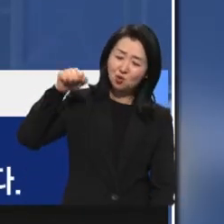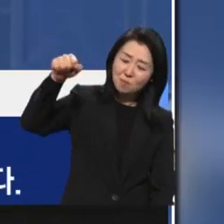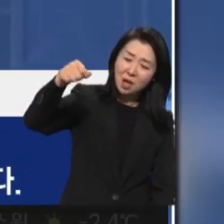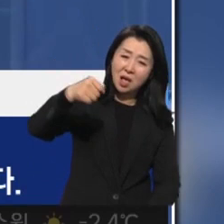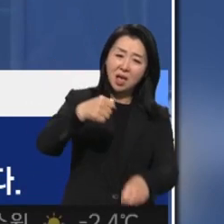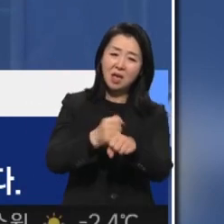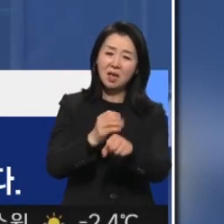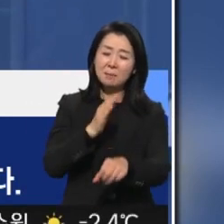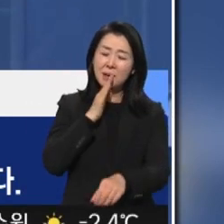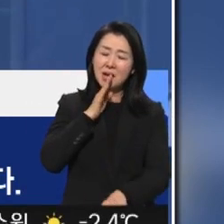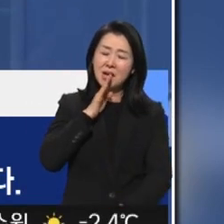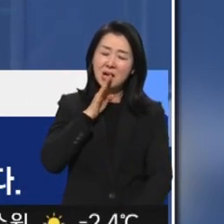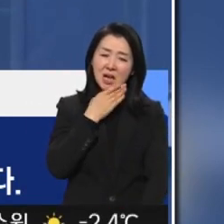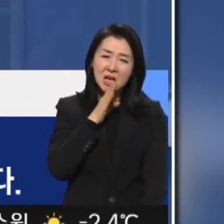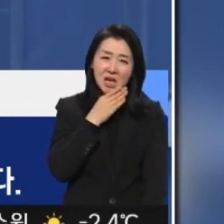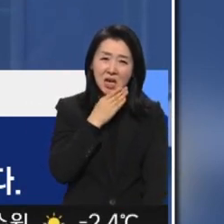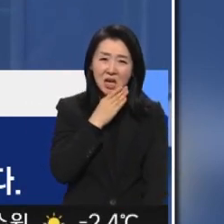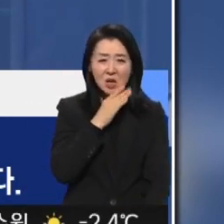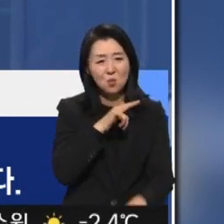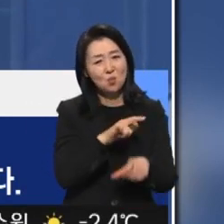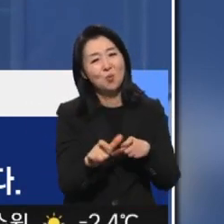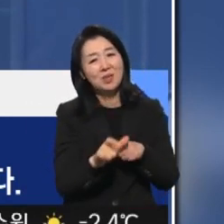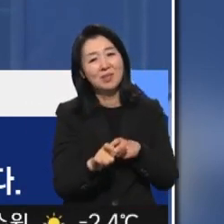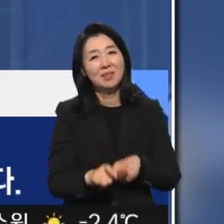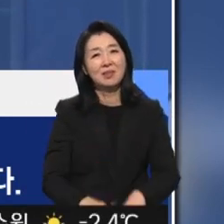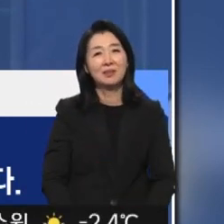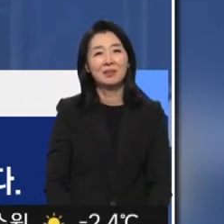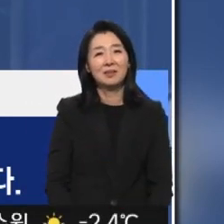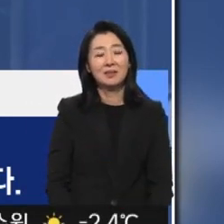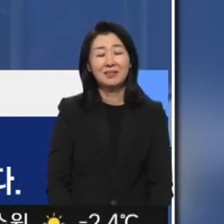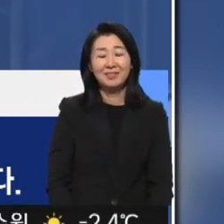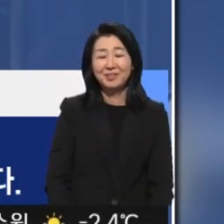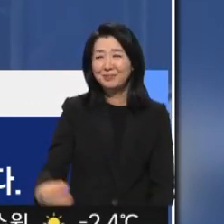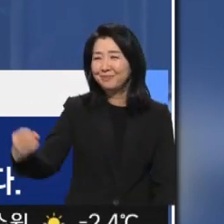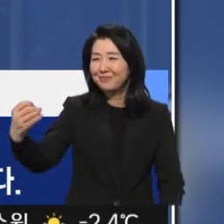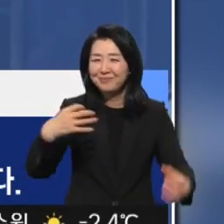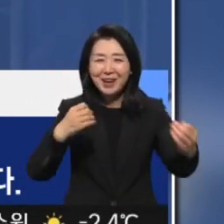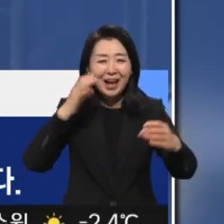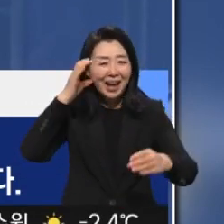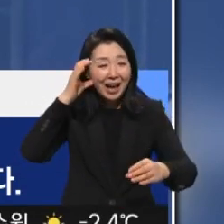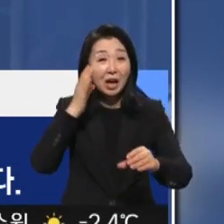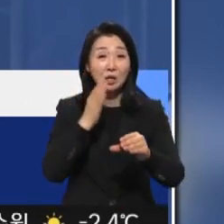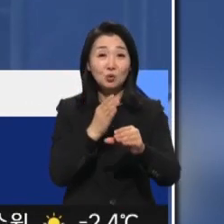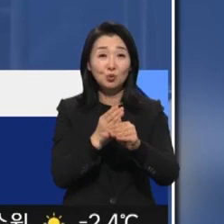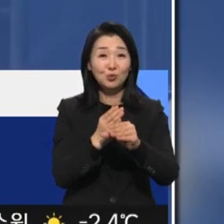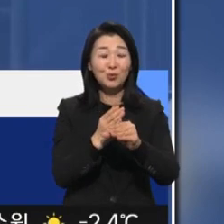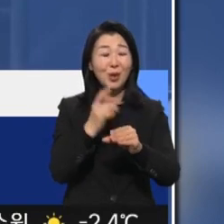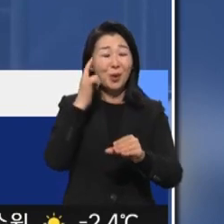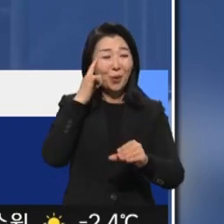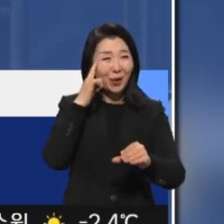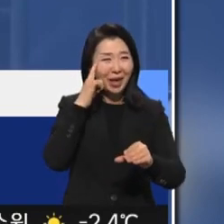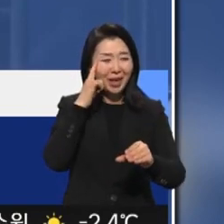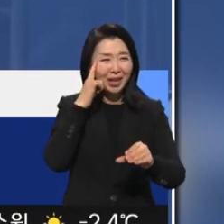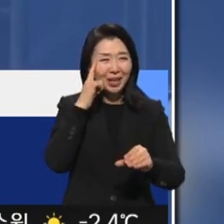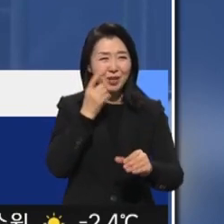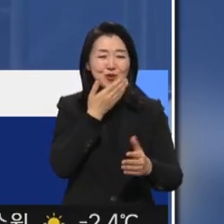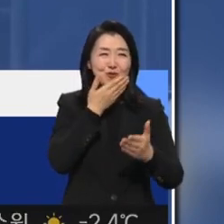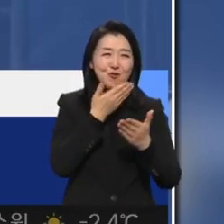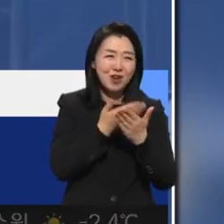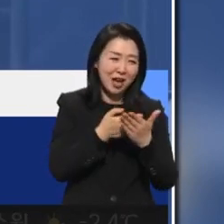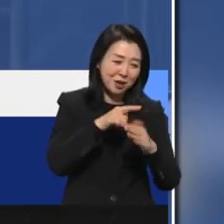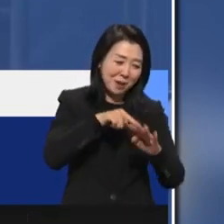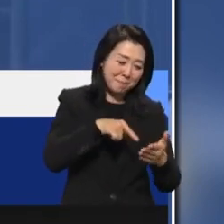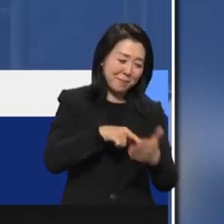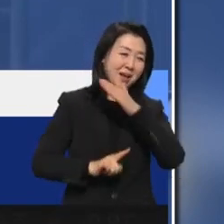맞나 여러 가지 좀 고민을 하고 있고 많은 의견을 듣고 있습니다. 중꺾마라 그랬으니까 꺾이지 않는